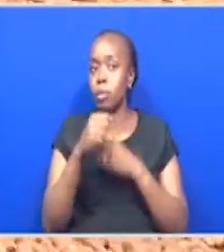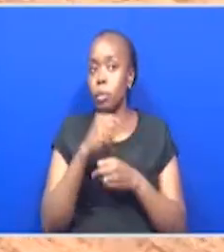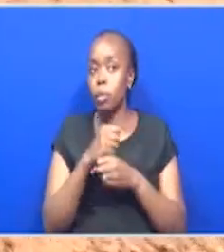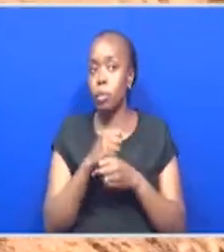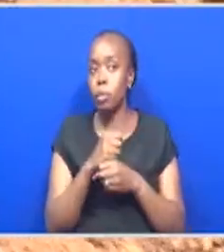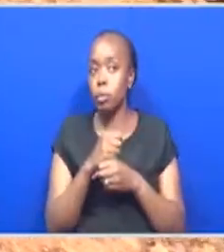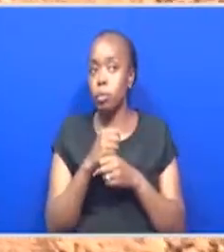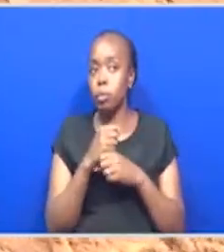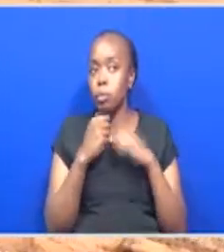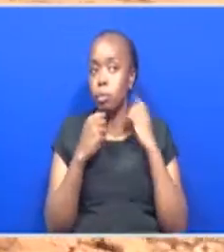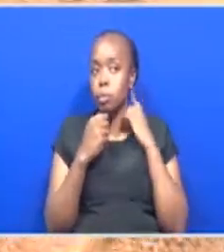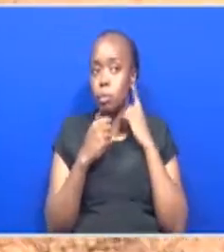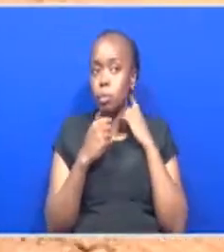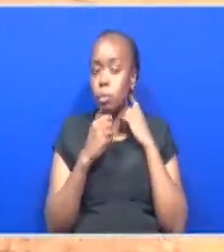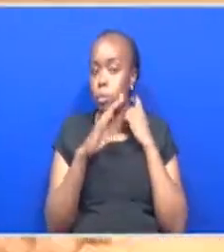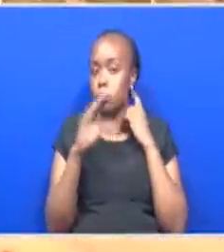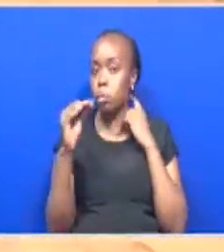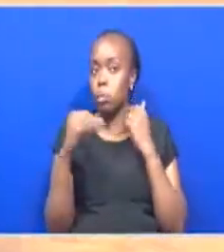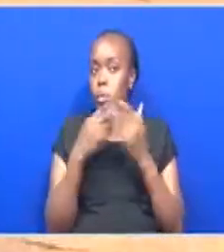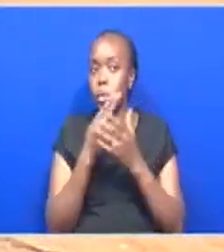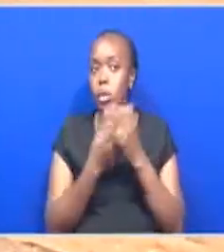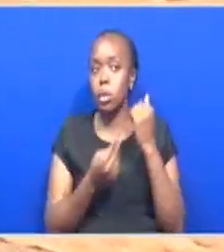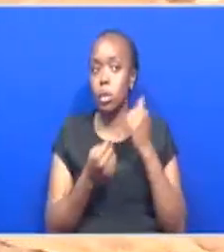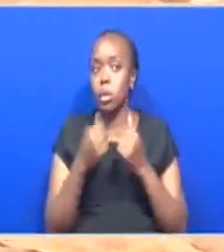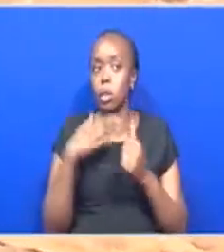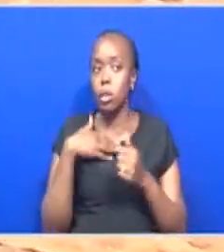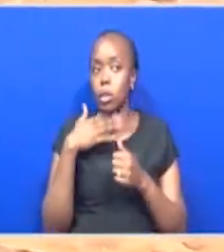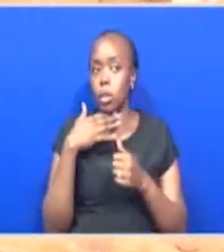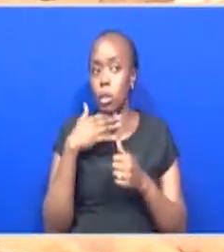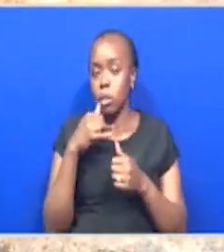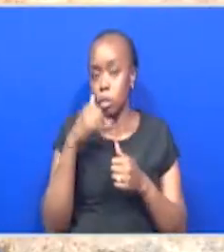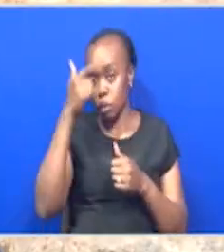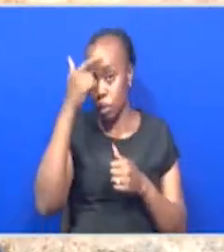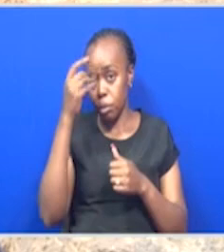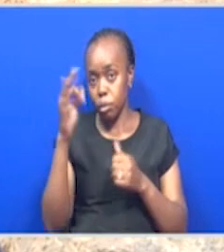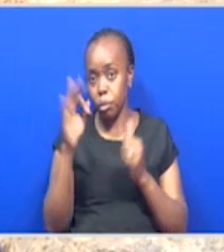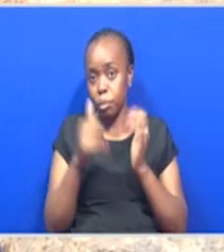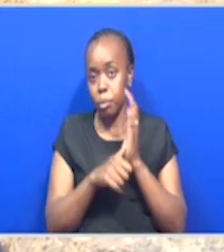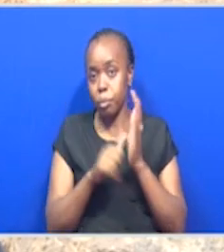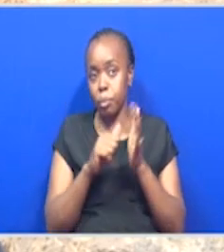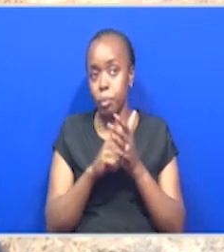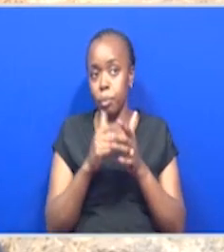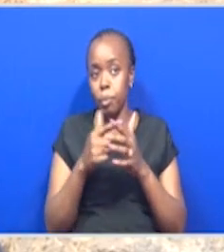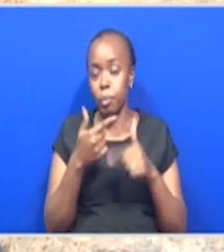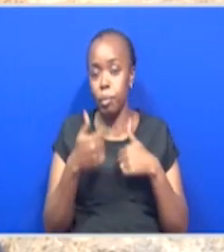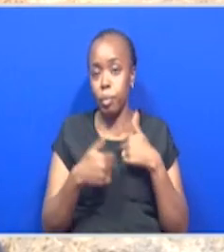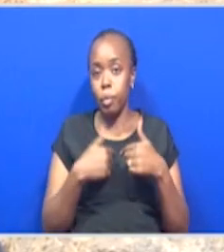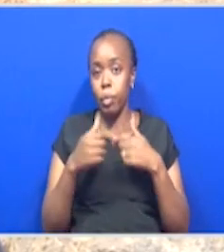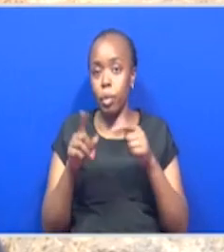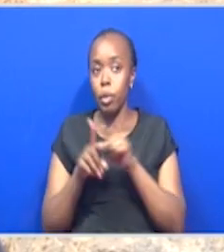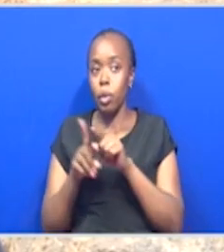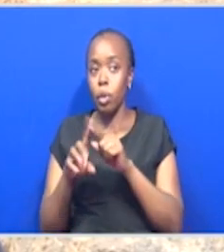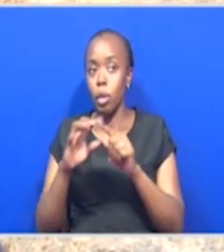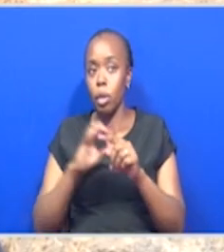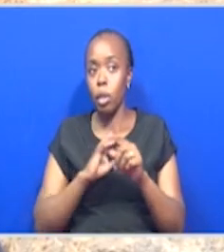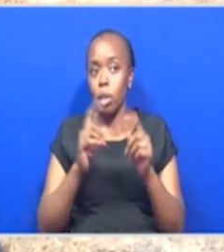na waliaga kutokana na huo mkasa. Mwenyewe vile vile niliumia